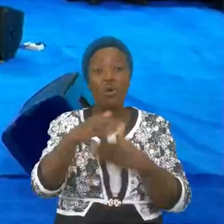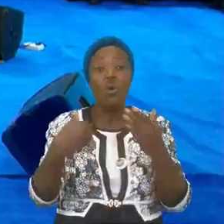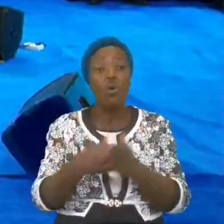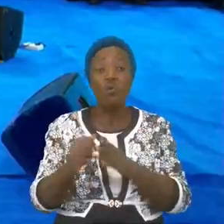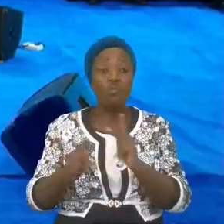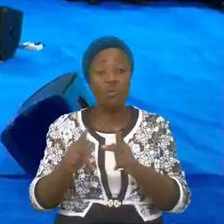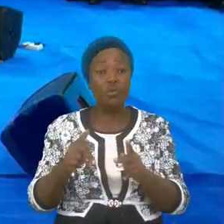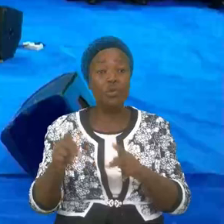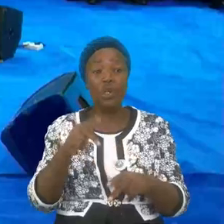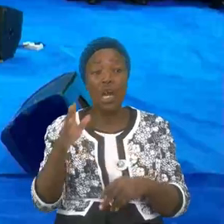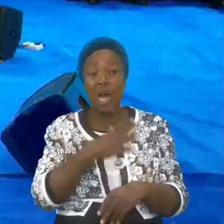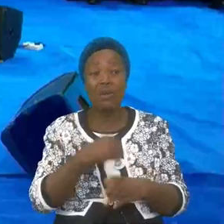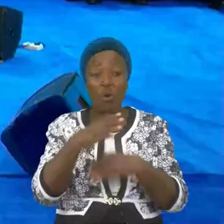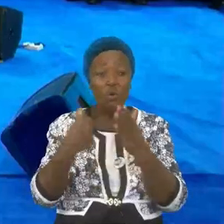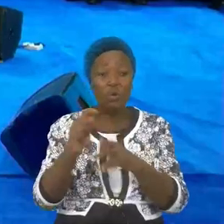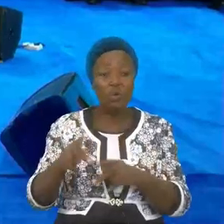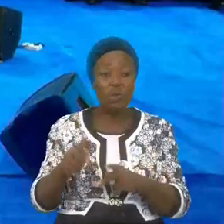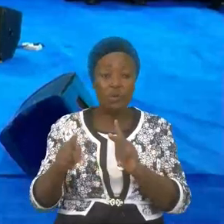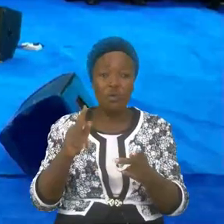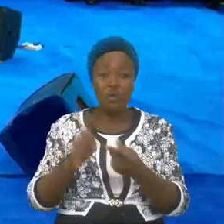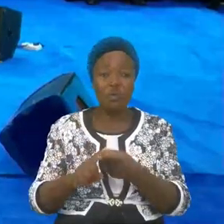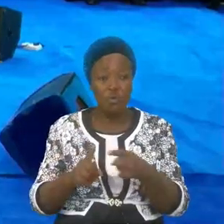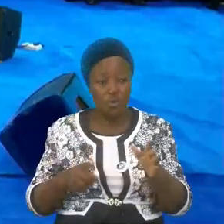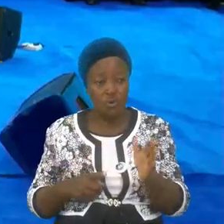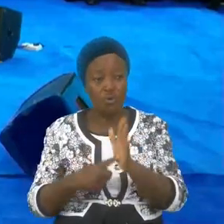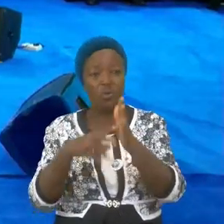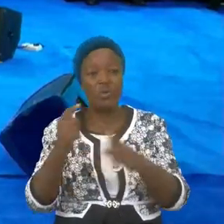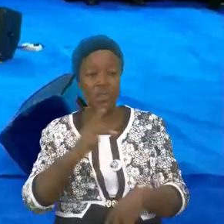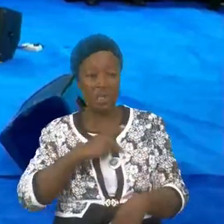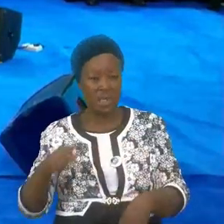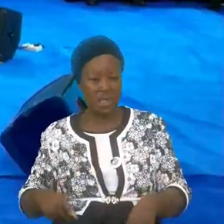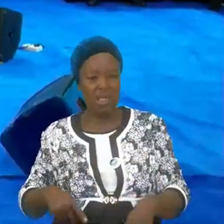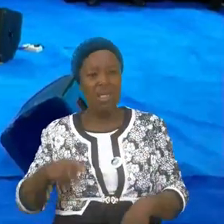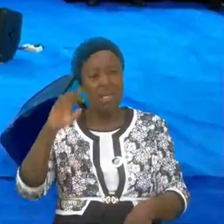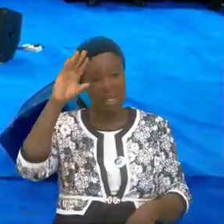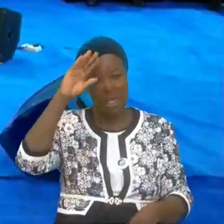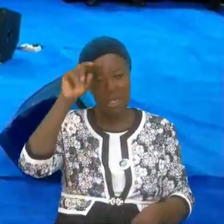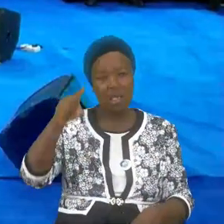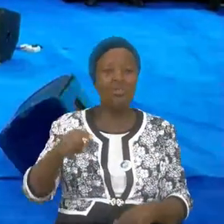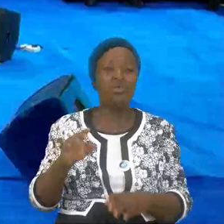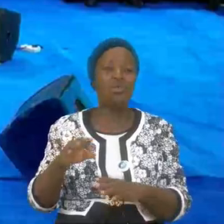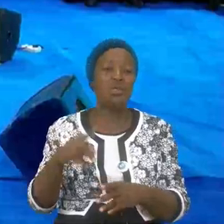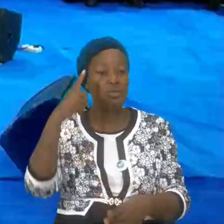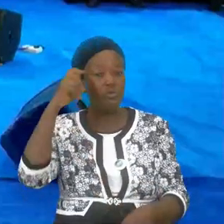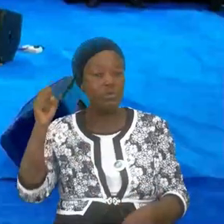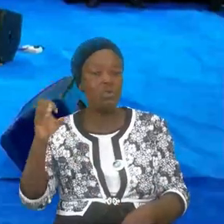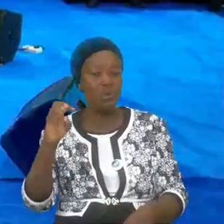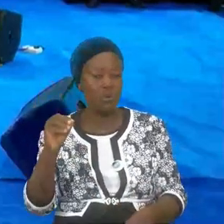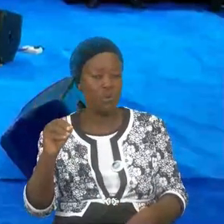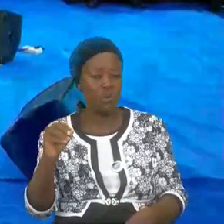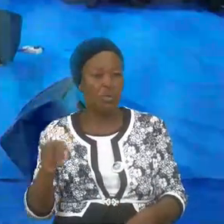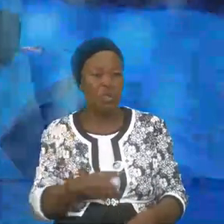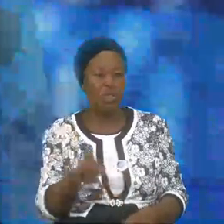Le roi fit appeler les magiciens, les astrologues, les enchanteurs, les chaldéens, pour qu'ils lui disent ses songes. Ils vinrent et